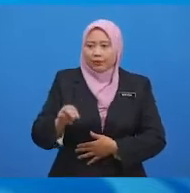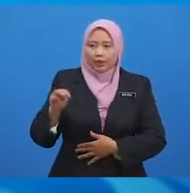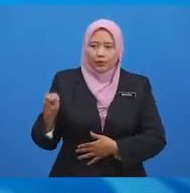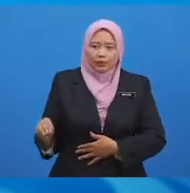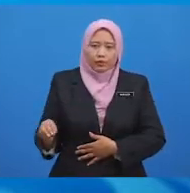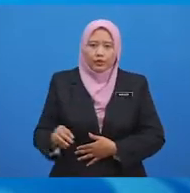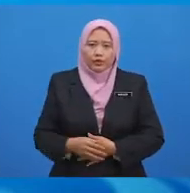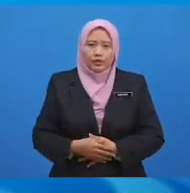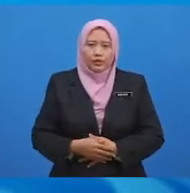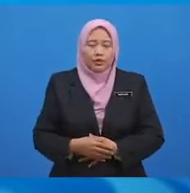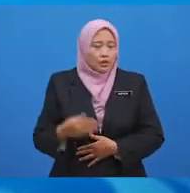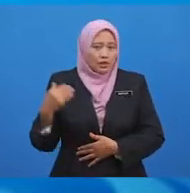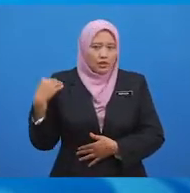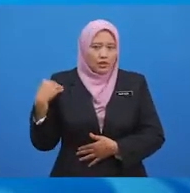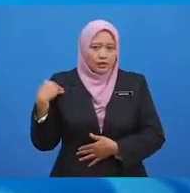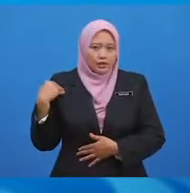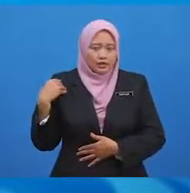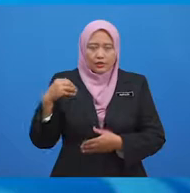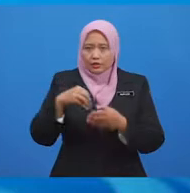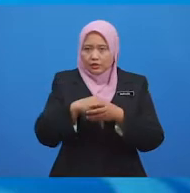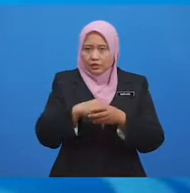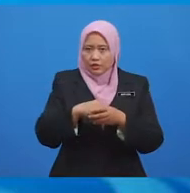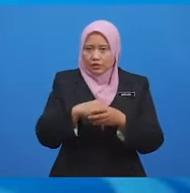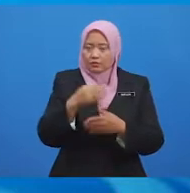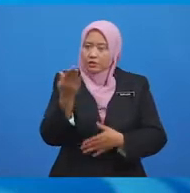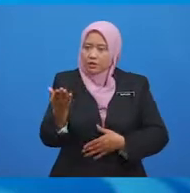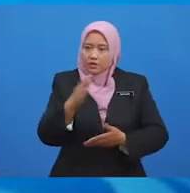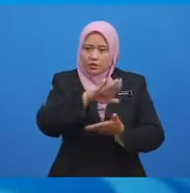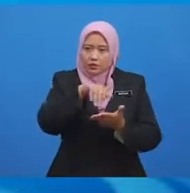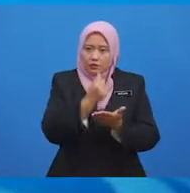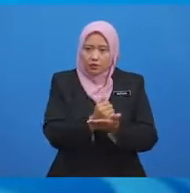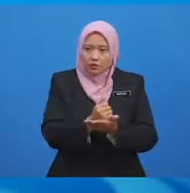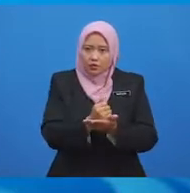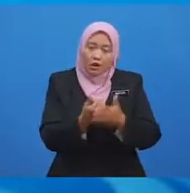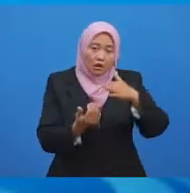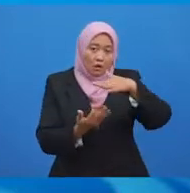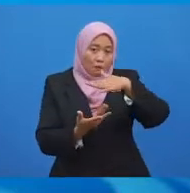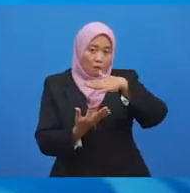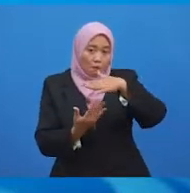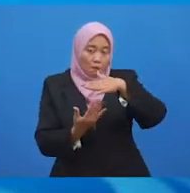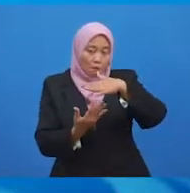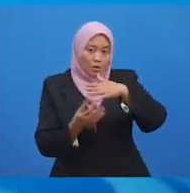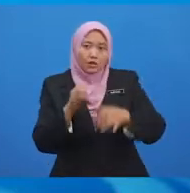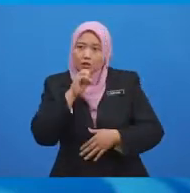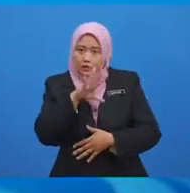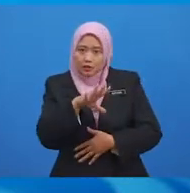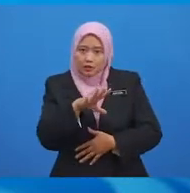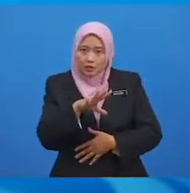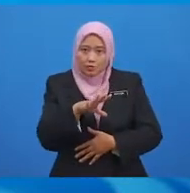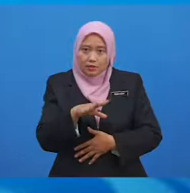Murid-murid, ada tak dalam kalangan murid-murid yang membakar sampah di kawasan rumah?